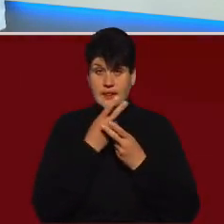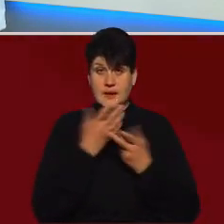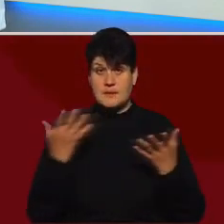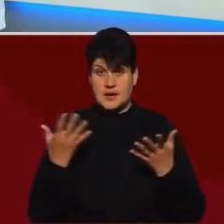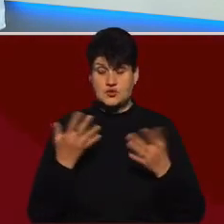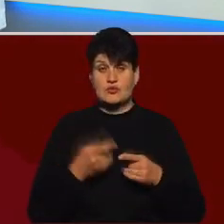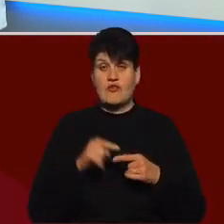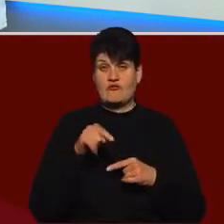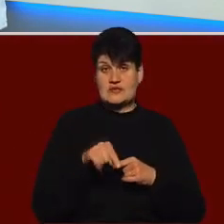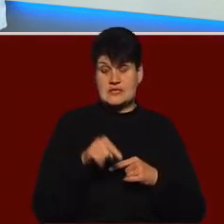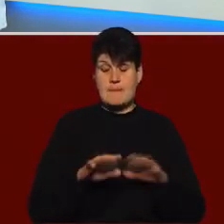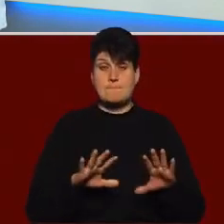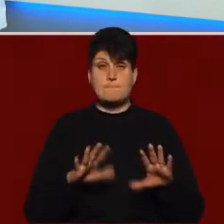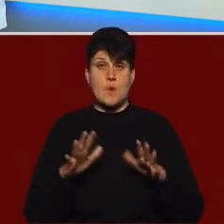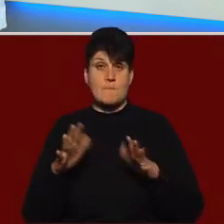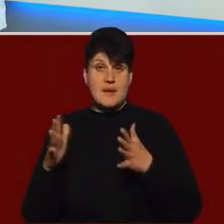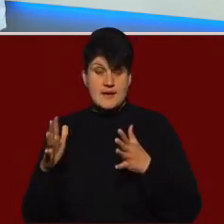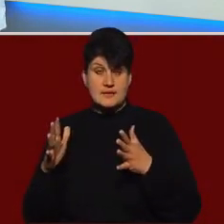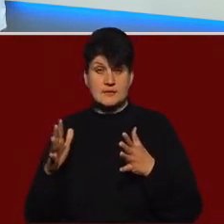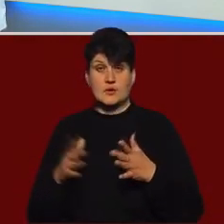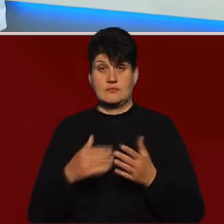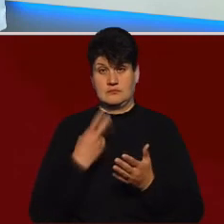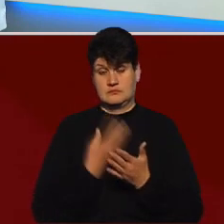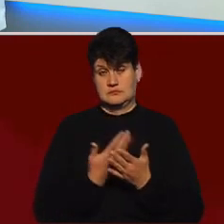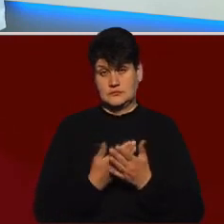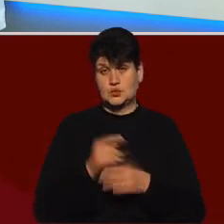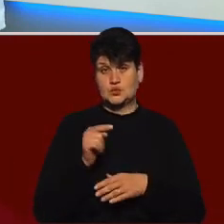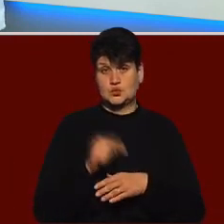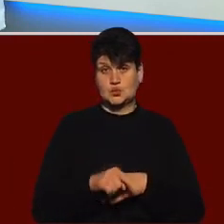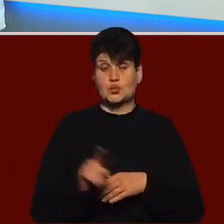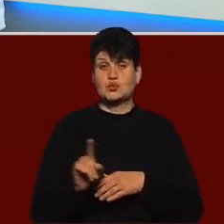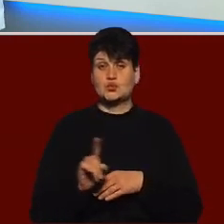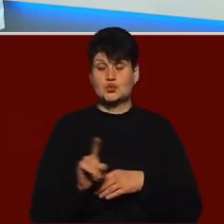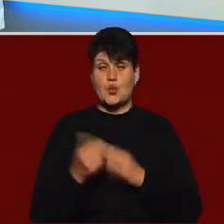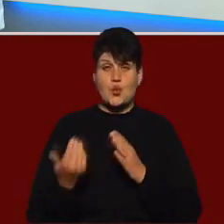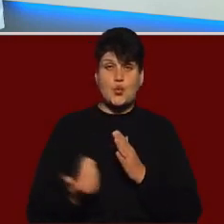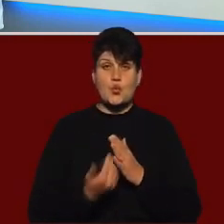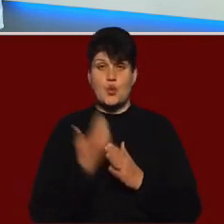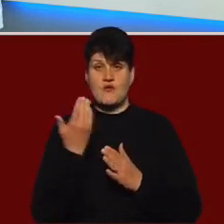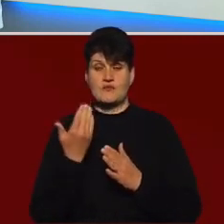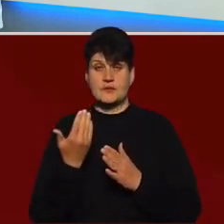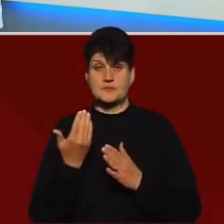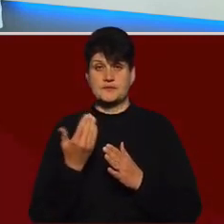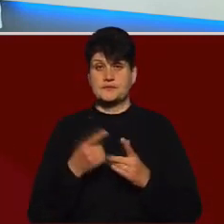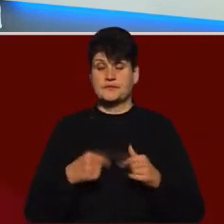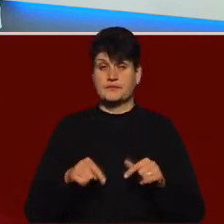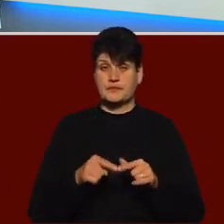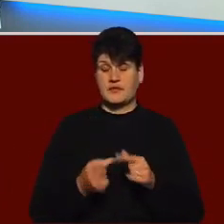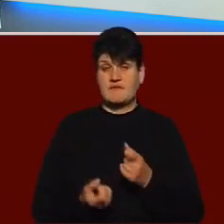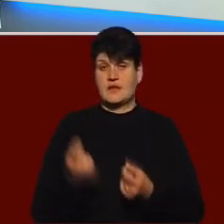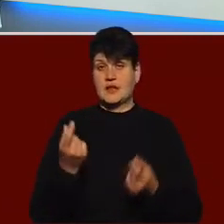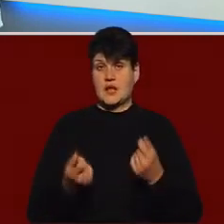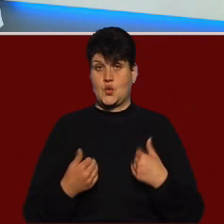момент епідеміологічних ознак того, що новий варіант викликає у нас якісь